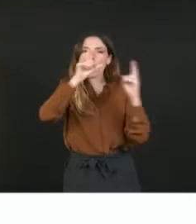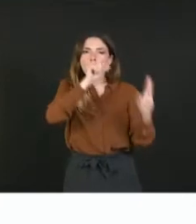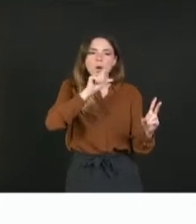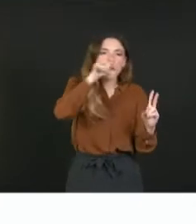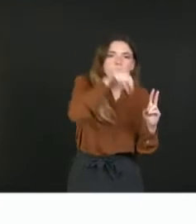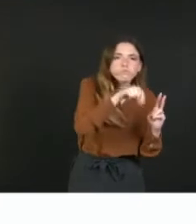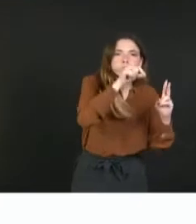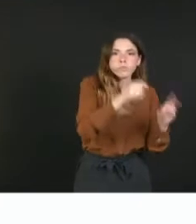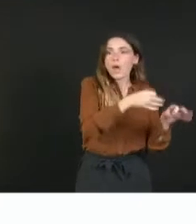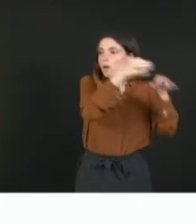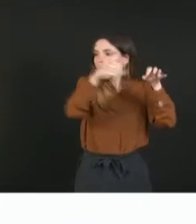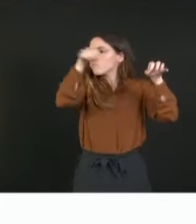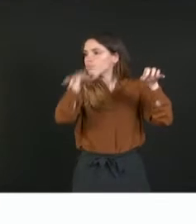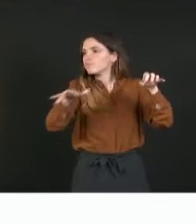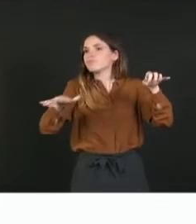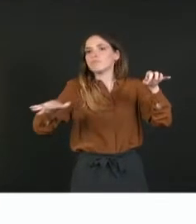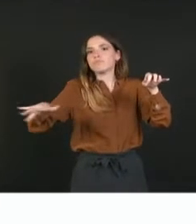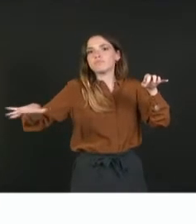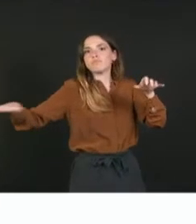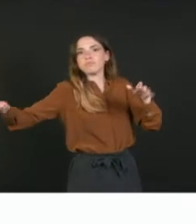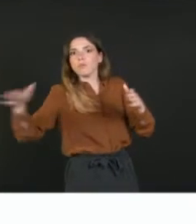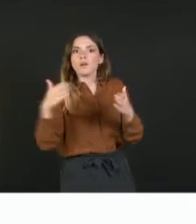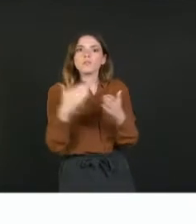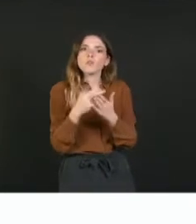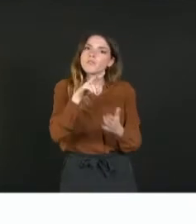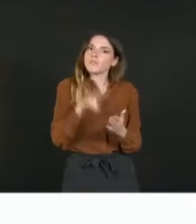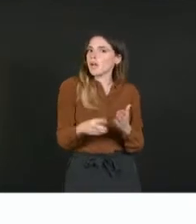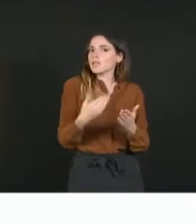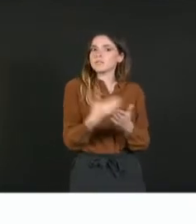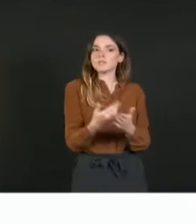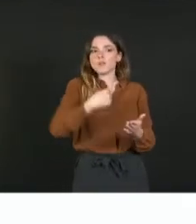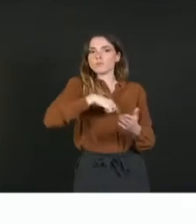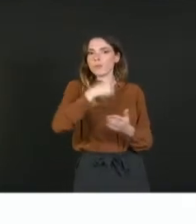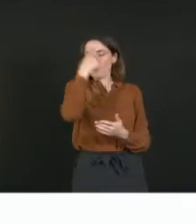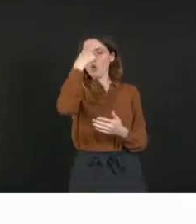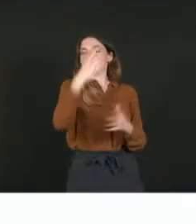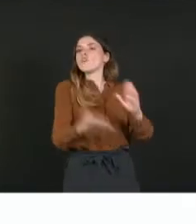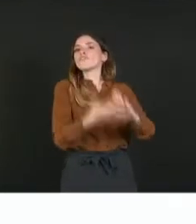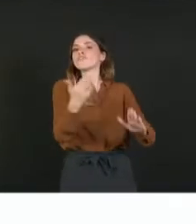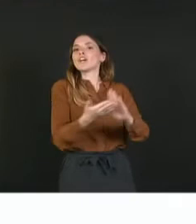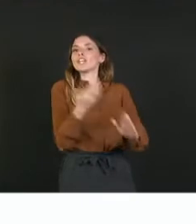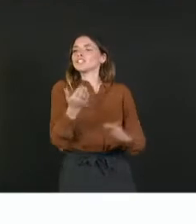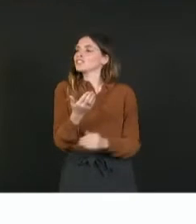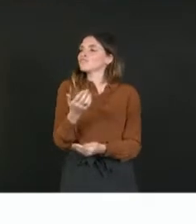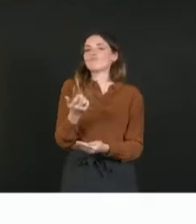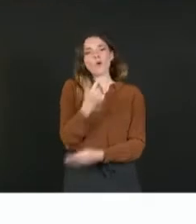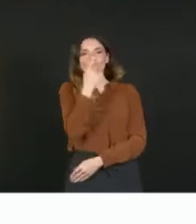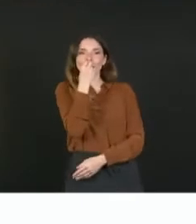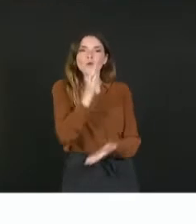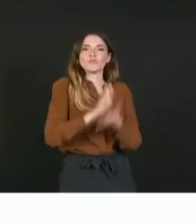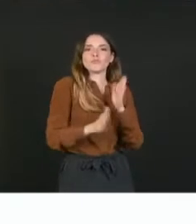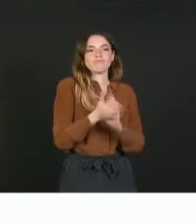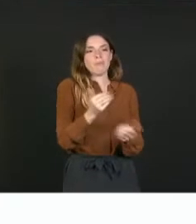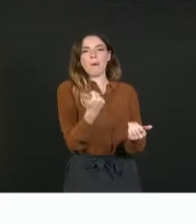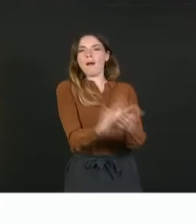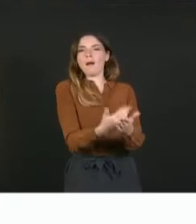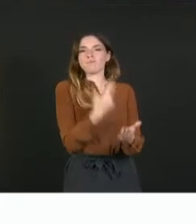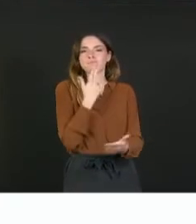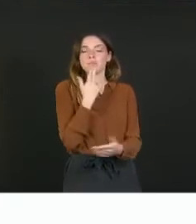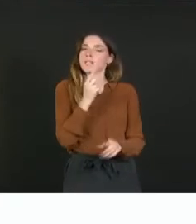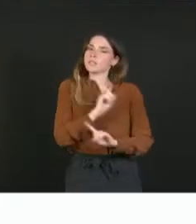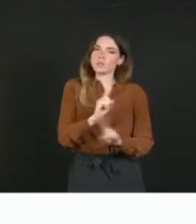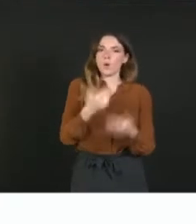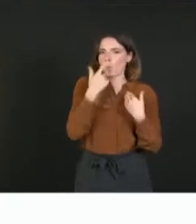solution de facilité autour des friches aujourd'hui qui me dérange, et je pense que l'approche friche, ça doit être vraiment du cas par